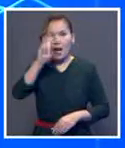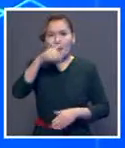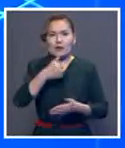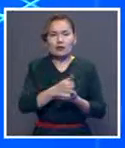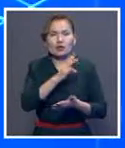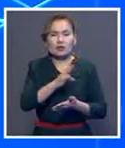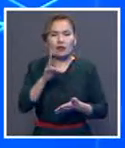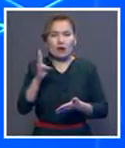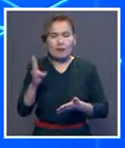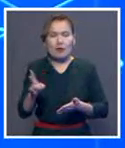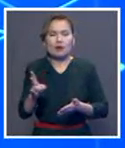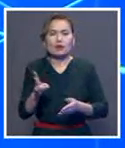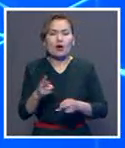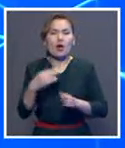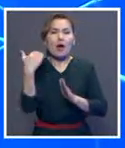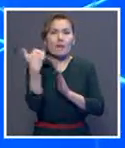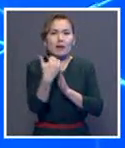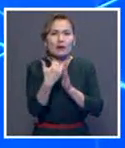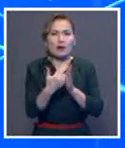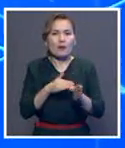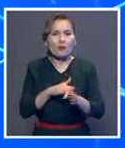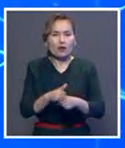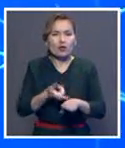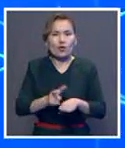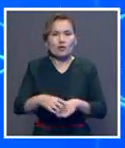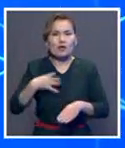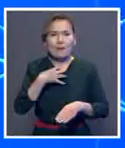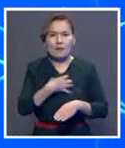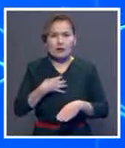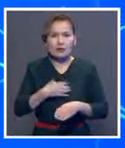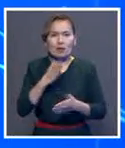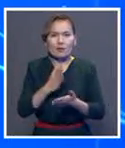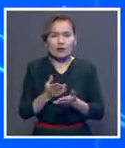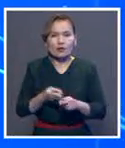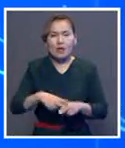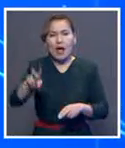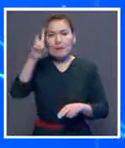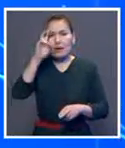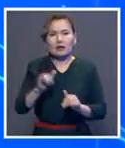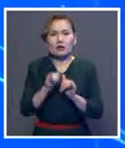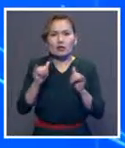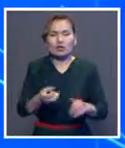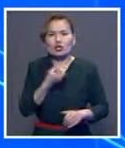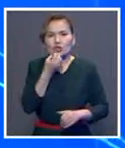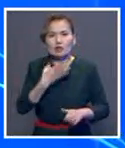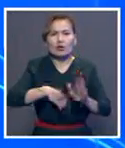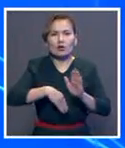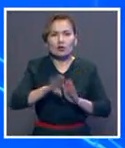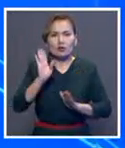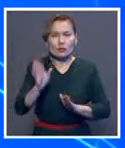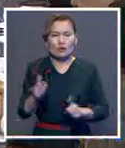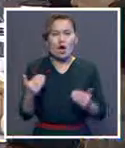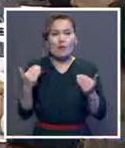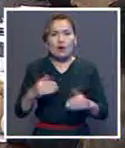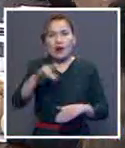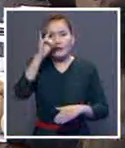Президенттің бес әлеуметтік бастамасы қоғамдағы ең өзекті мәселелерді қамтып отыр. Сондықтан ол мемлекеттің дамуына тың серпін берері сөзсіз.